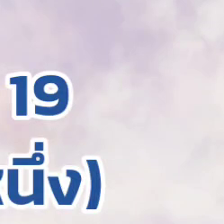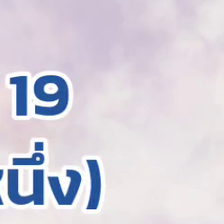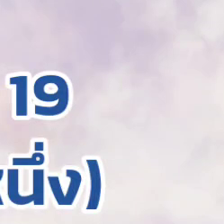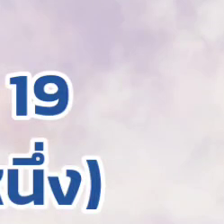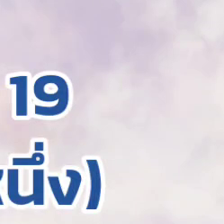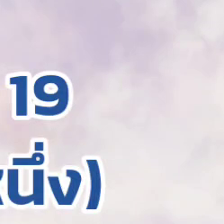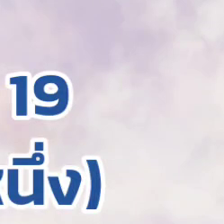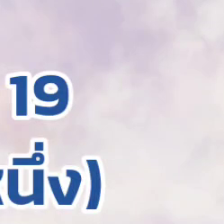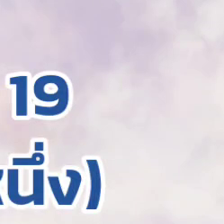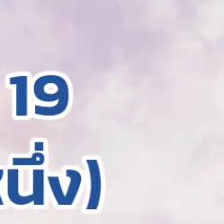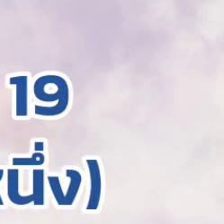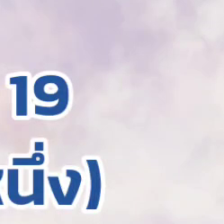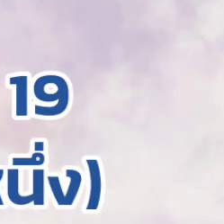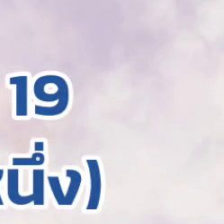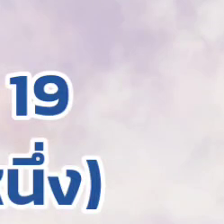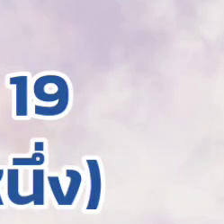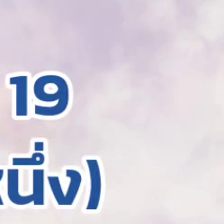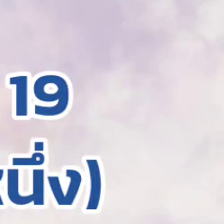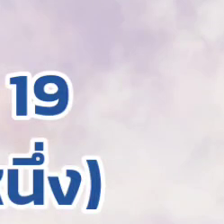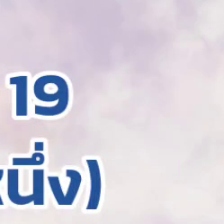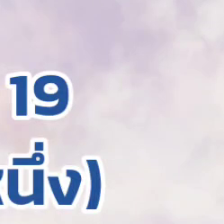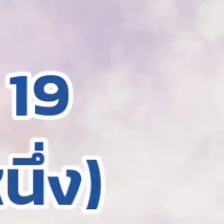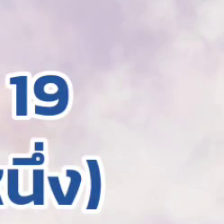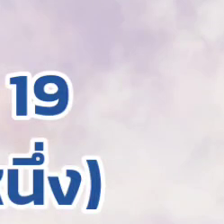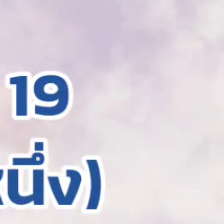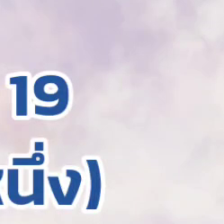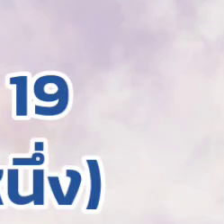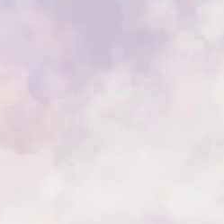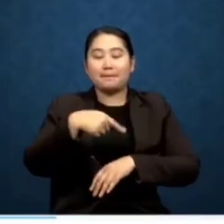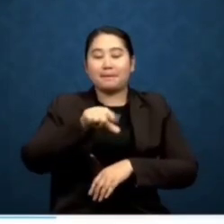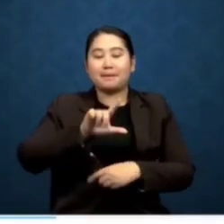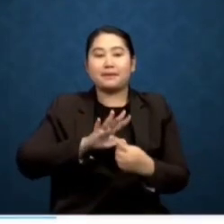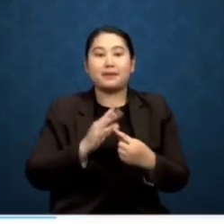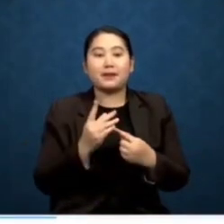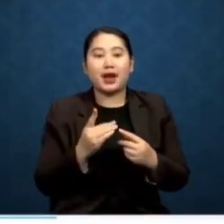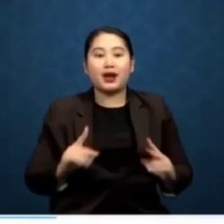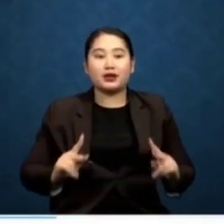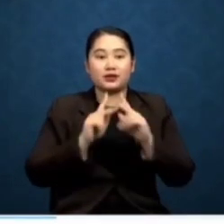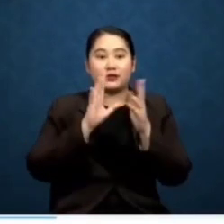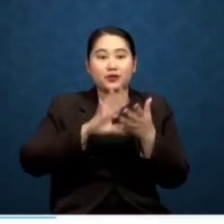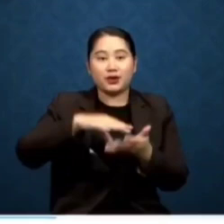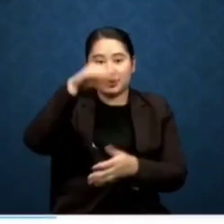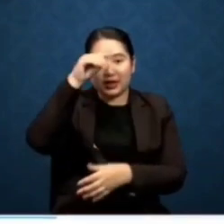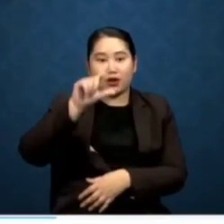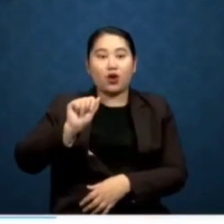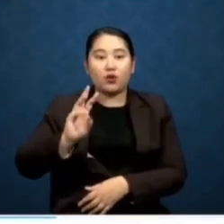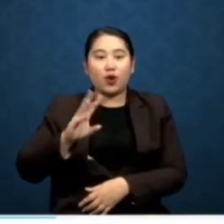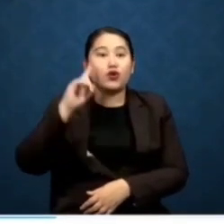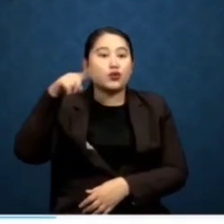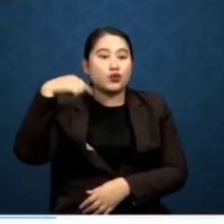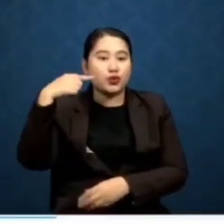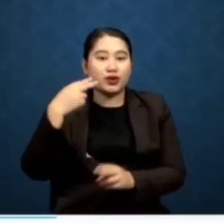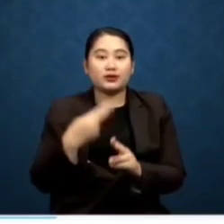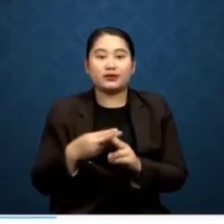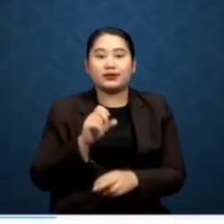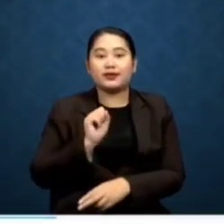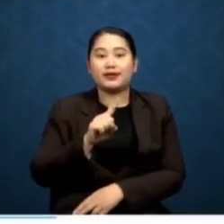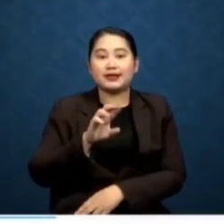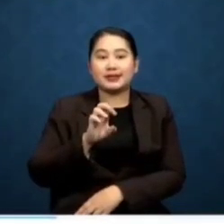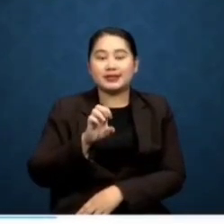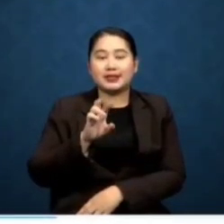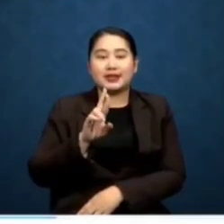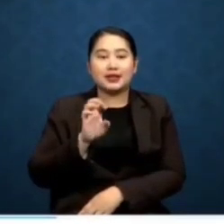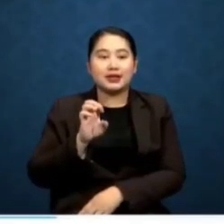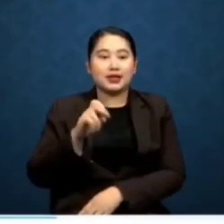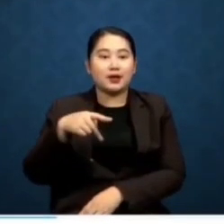เมื่อวันอังคารที่ 22ตุลาคม 2567มีการประชุมวุฒิสภาครั้งที่ 19สมัยสามัญประจำปีครั้งที่ 1โดยก่อนเปิด